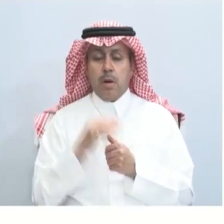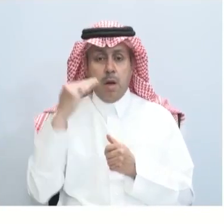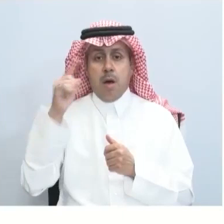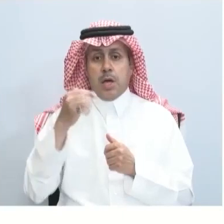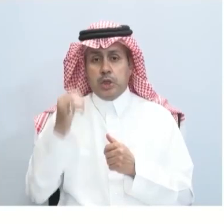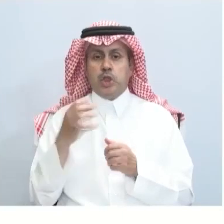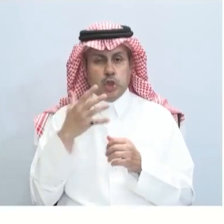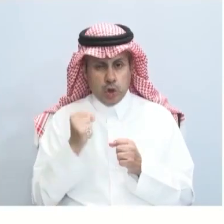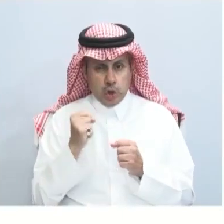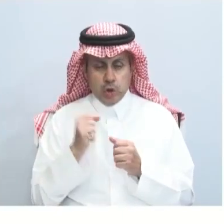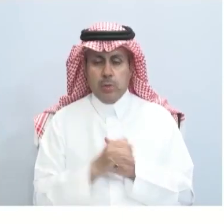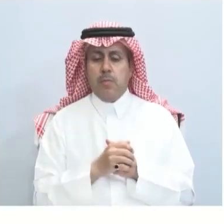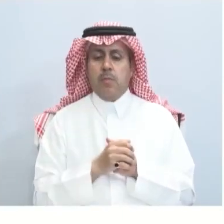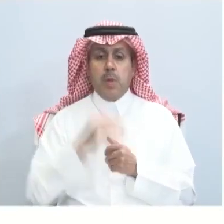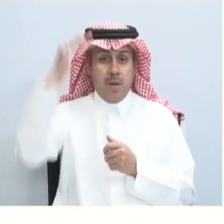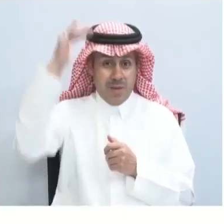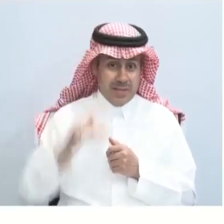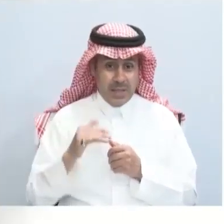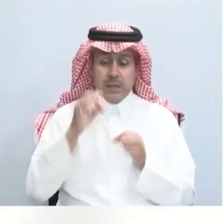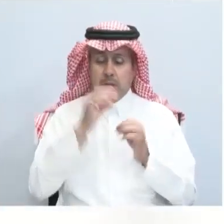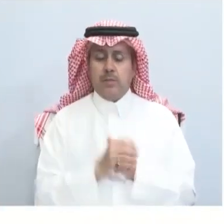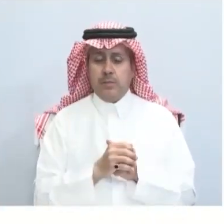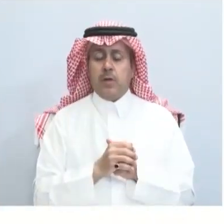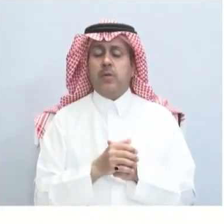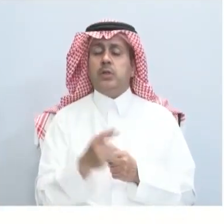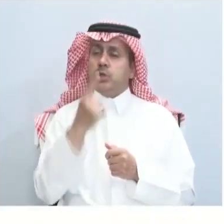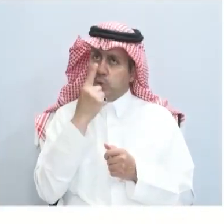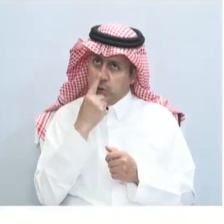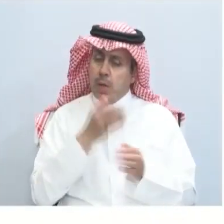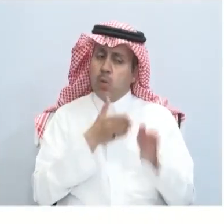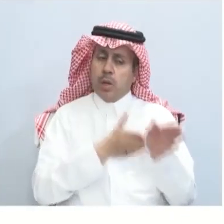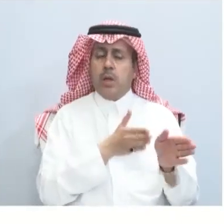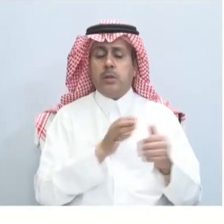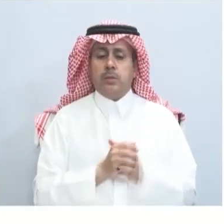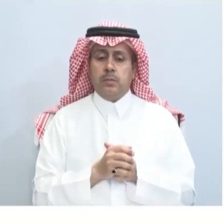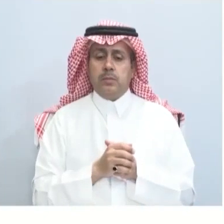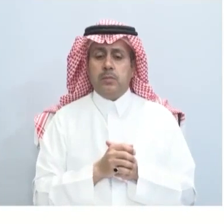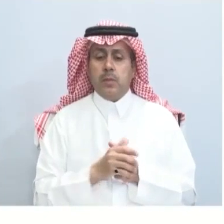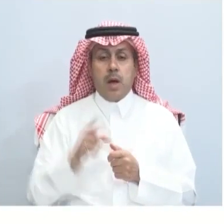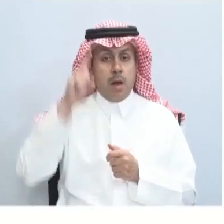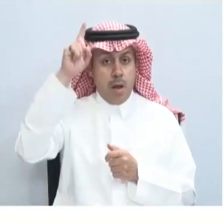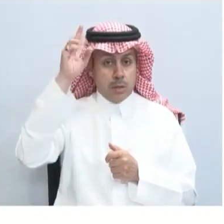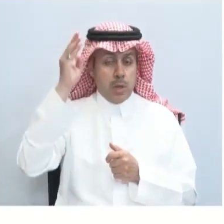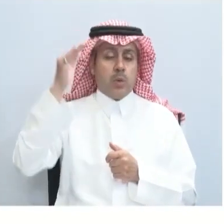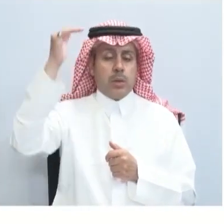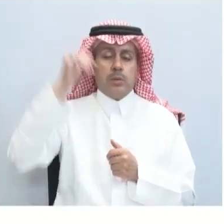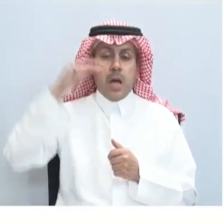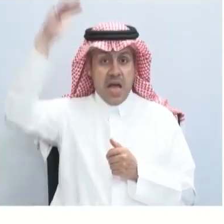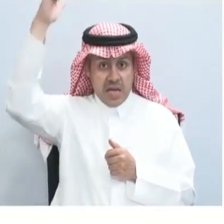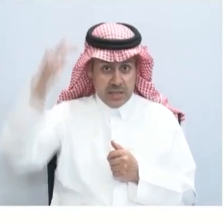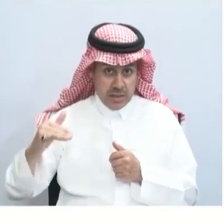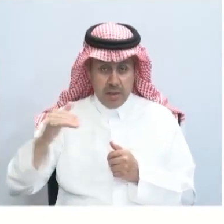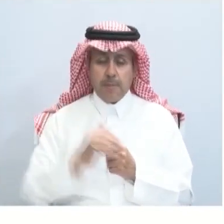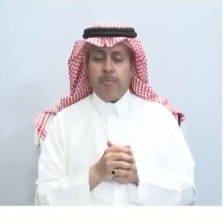الايه فلما وقع منهم التسليم والانقياد حصل بعد ذلك ان الله عز وجل انزل